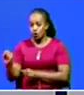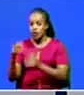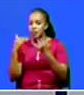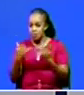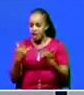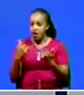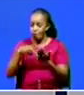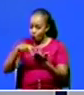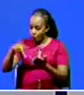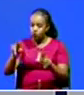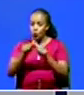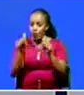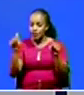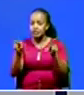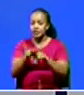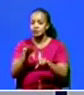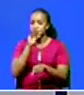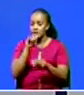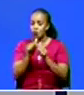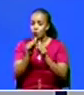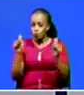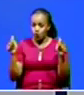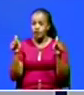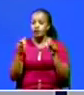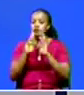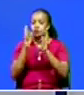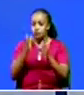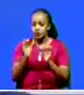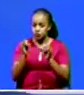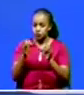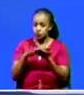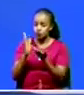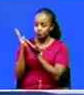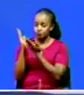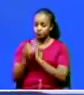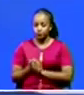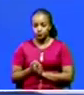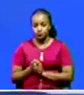Lofti Matambo alitembelea familia hiyo na kisha kuiandaa taarifa ifuatayo.